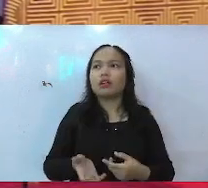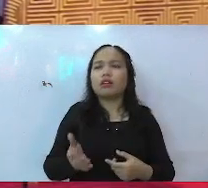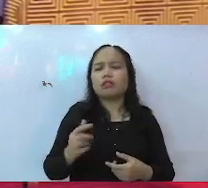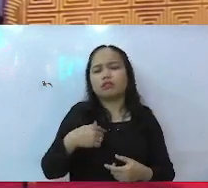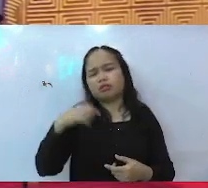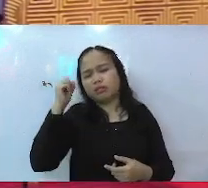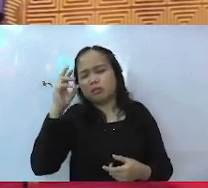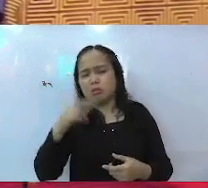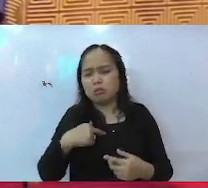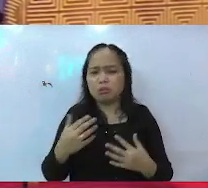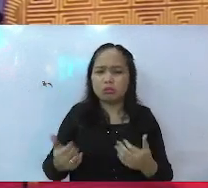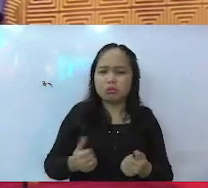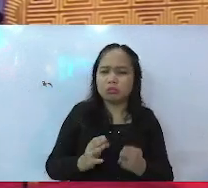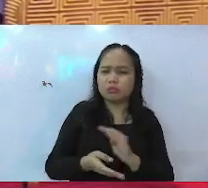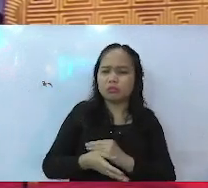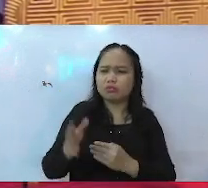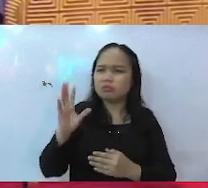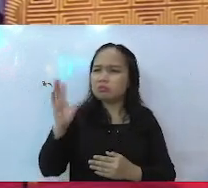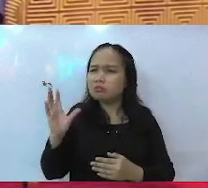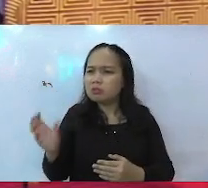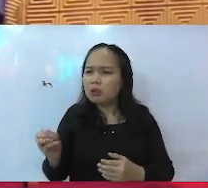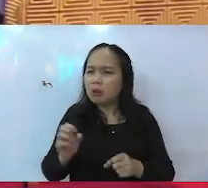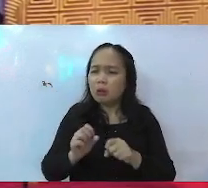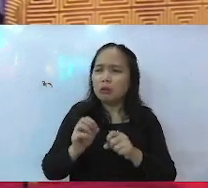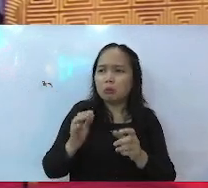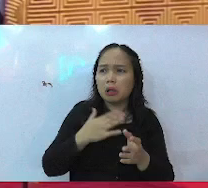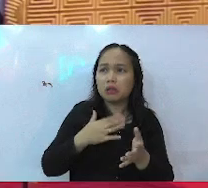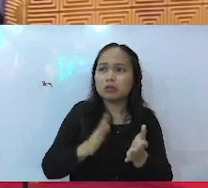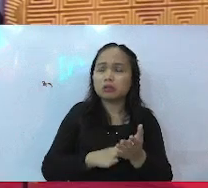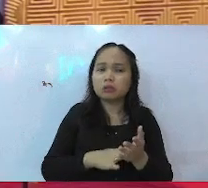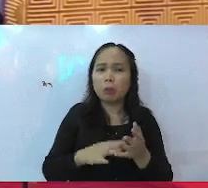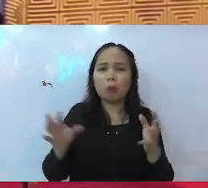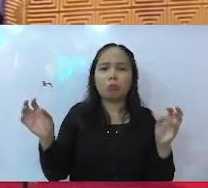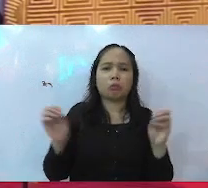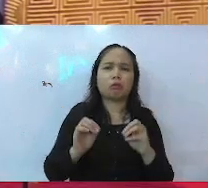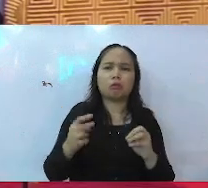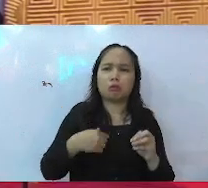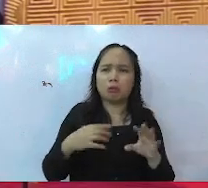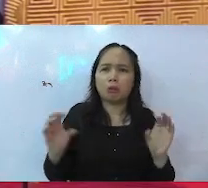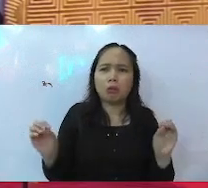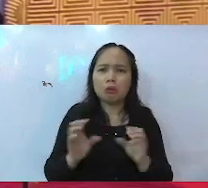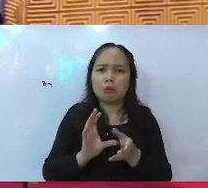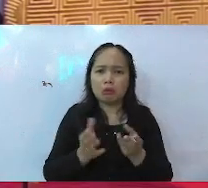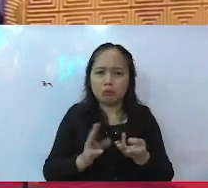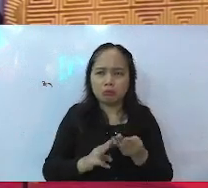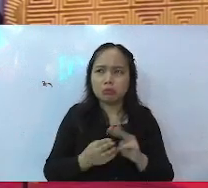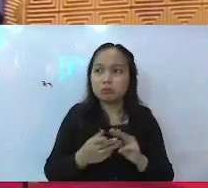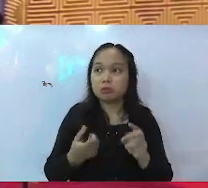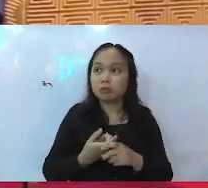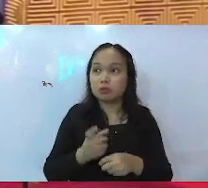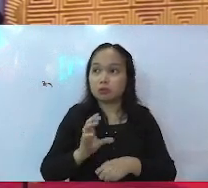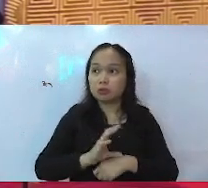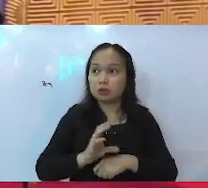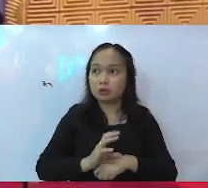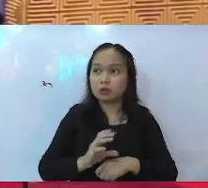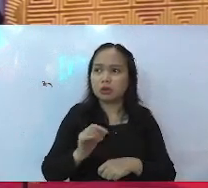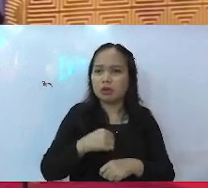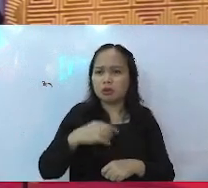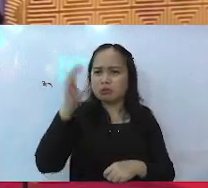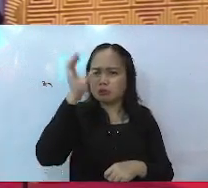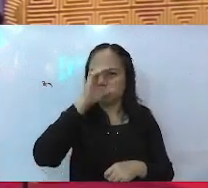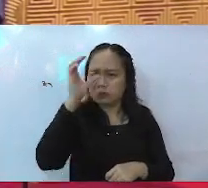makakapag stand out doun sa school na pinasukan ko wala man lang akong kaklase na taga simbahan naghahanap